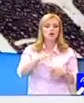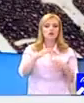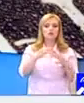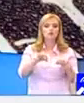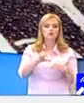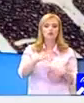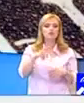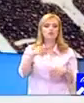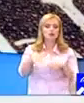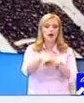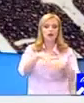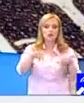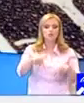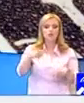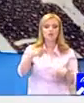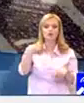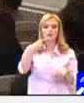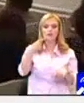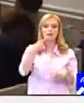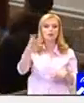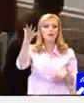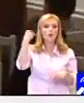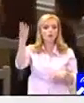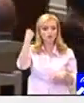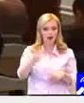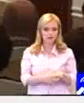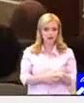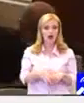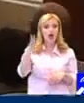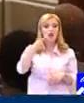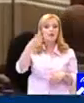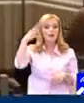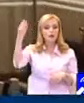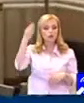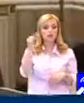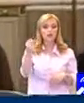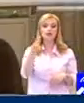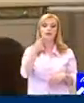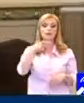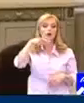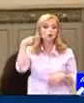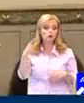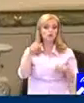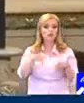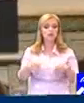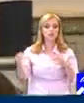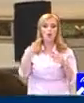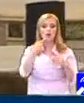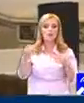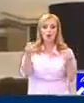limbilor vorbite pe teritoriul Republicii Moldova. Limba moldovenească, limbă de stat și limbă rusă ca limbă de comunicare